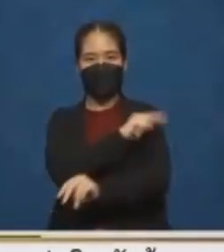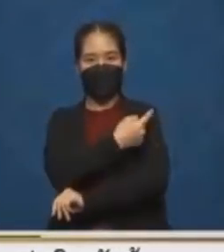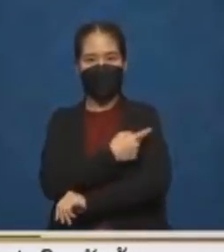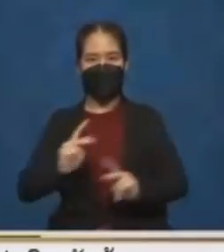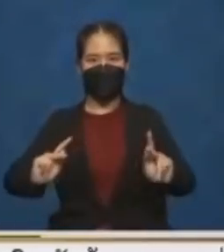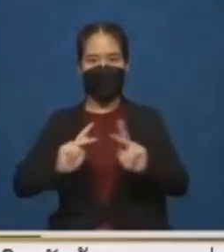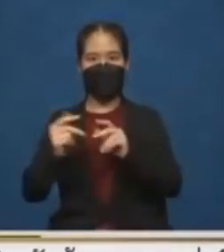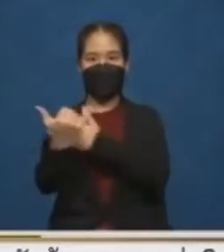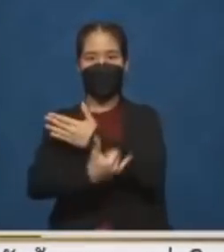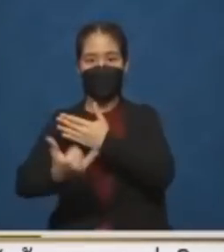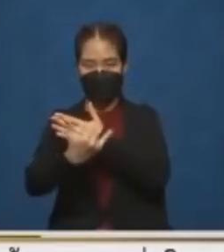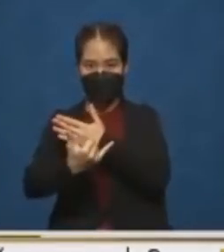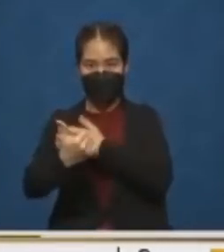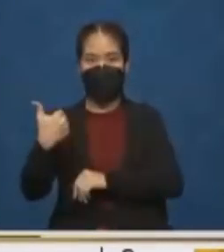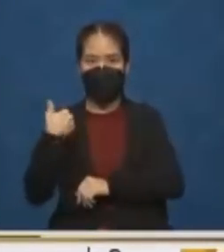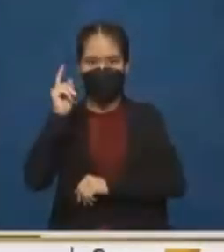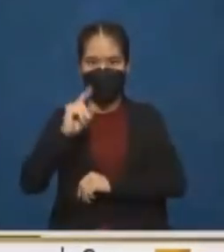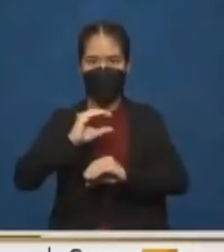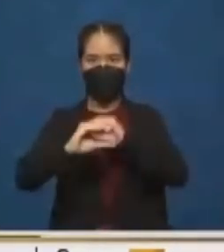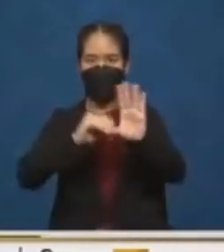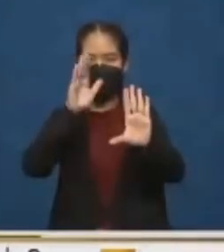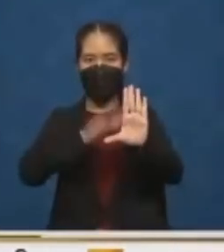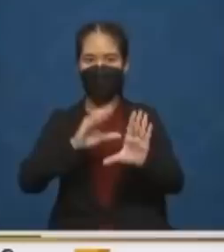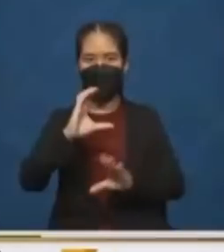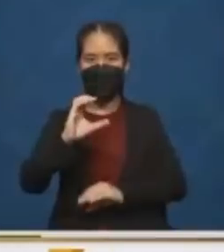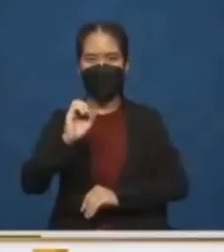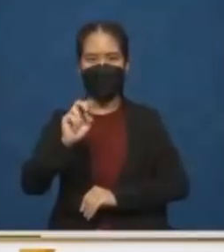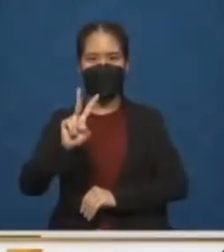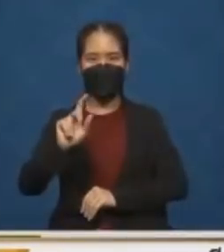ศในการเข้าร่วม COVACดูสไนที่ 12 ครับ